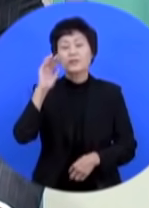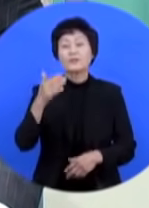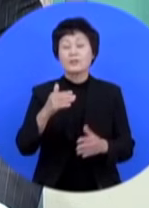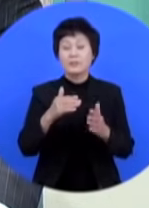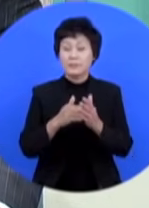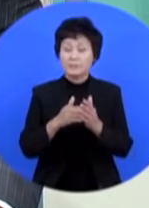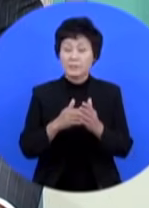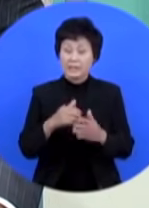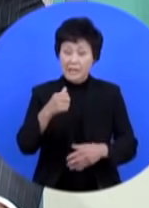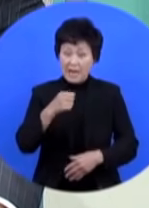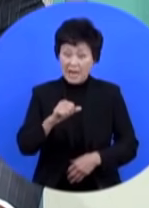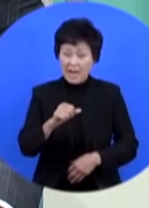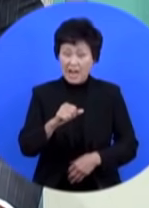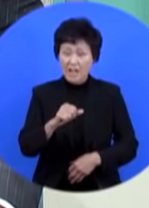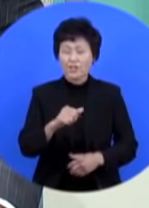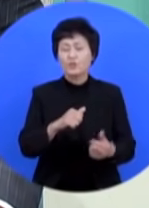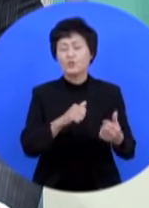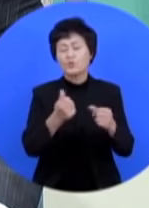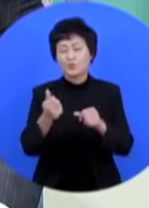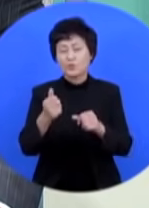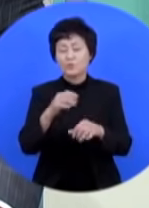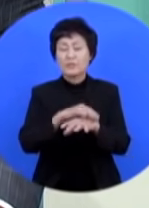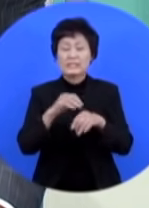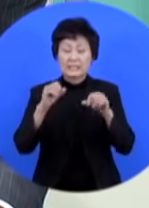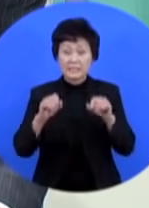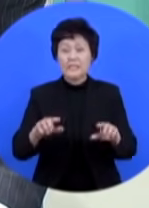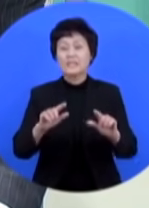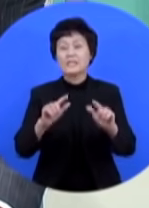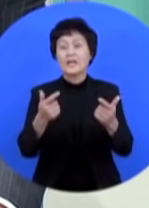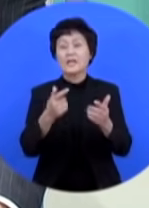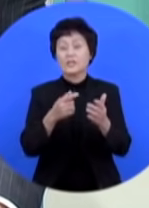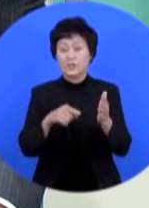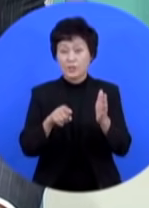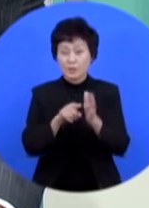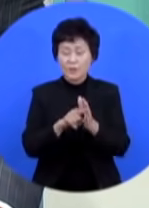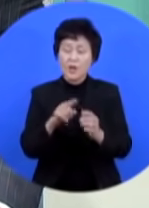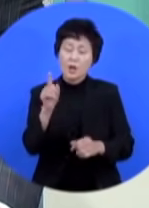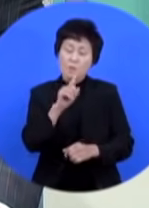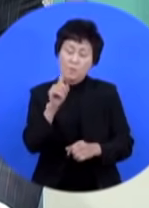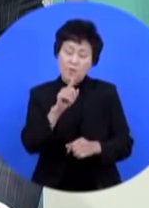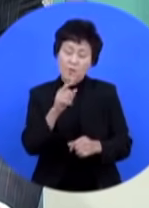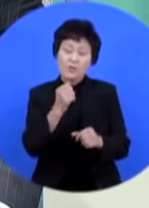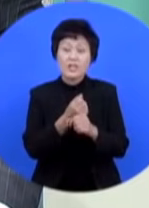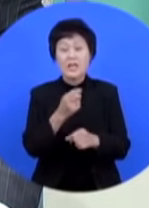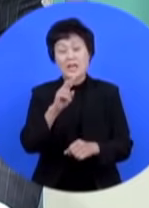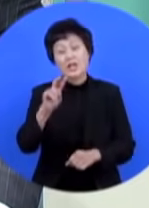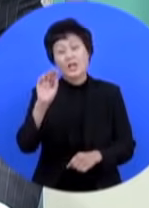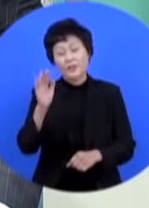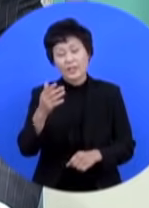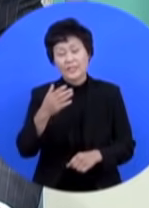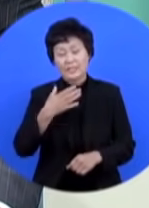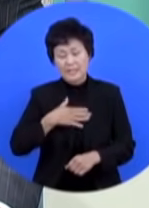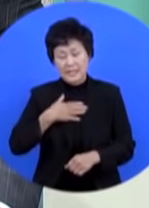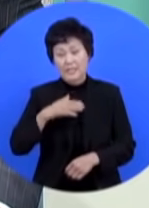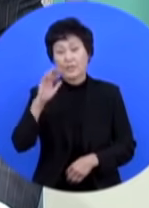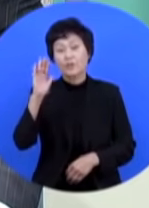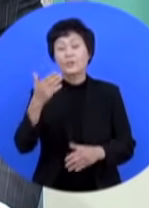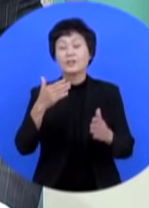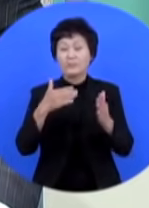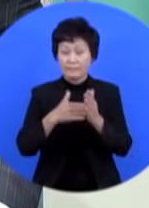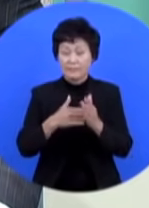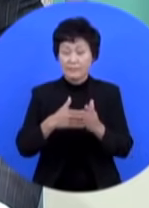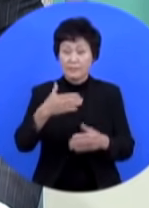요한이의 희생이 헛되지 않도록 무엇을 해야 할 것인지 생각하면서 깨달았습니다. 아홉